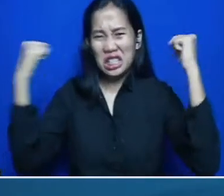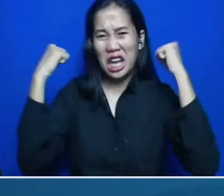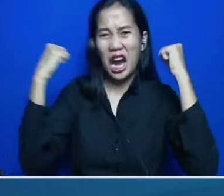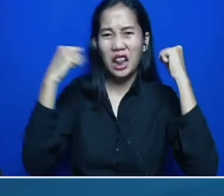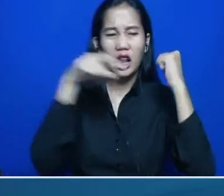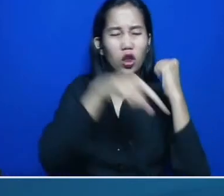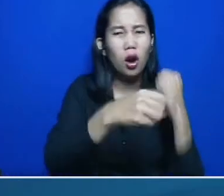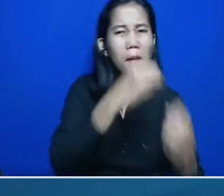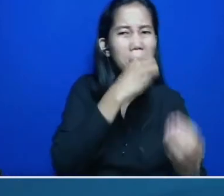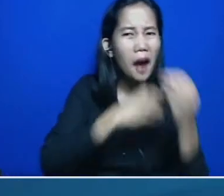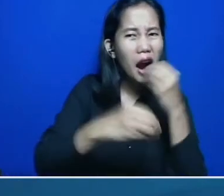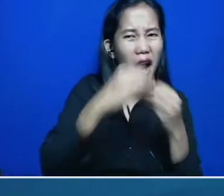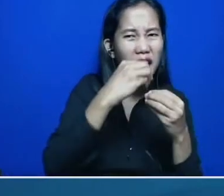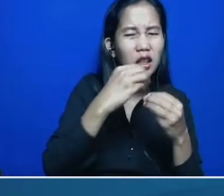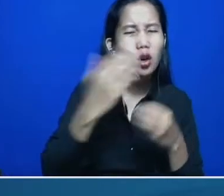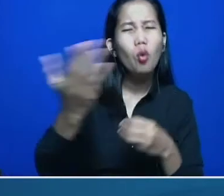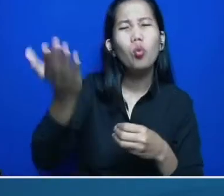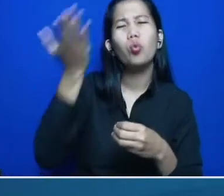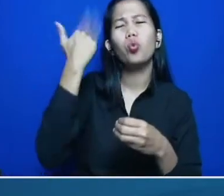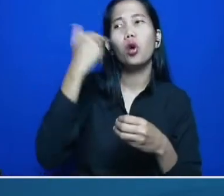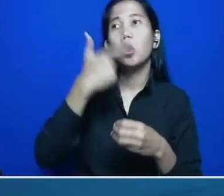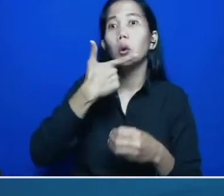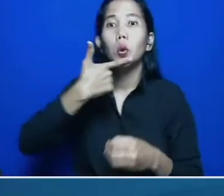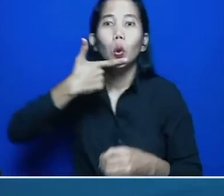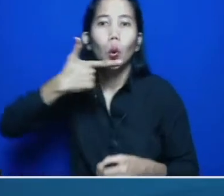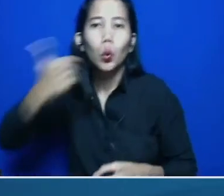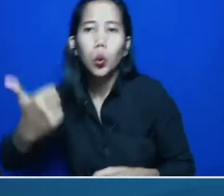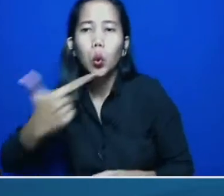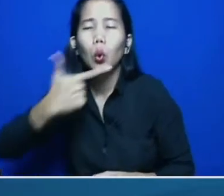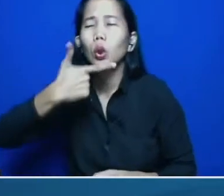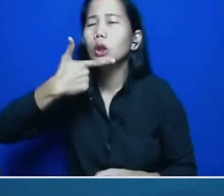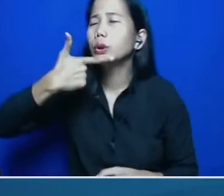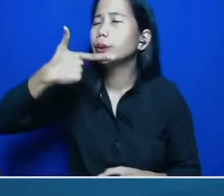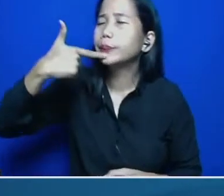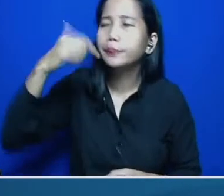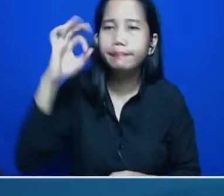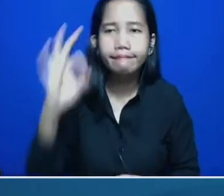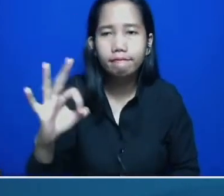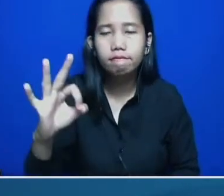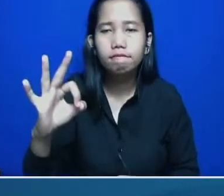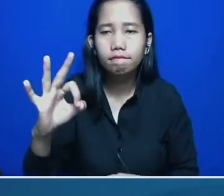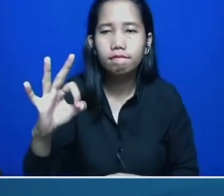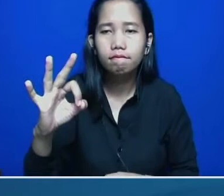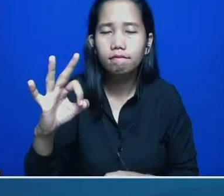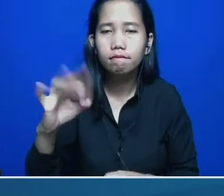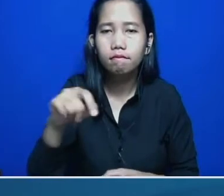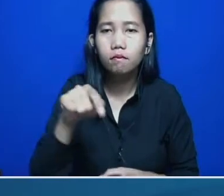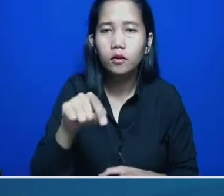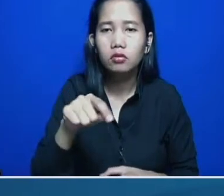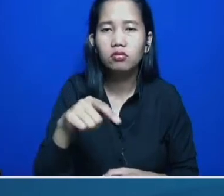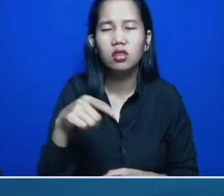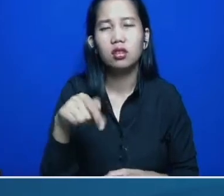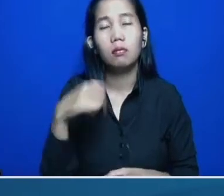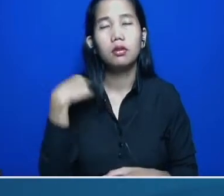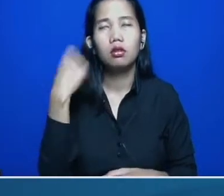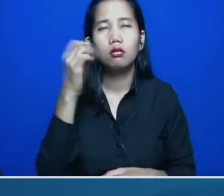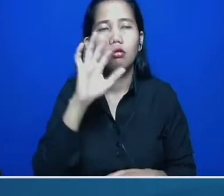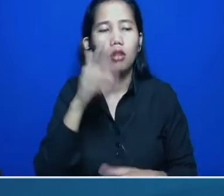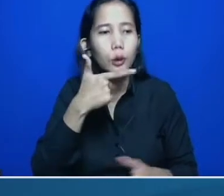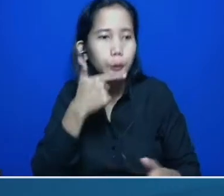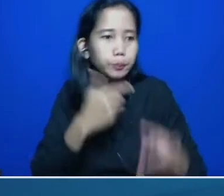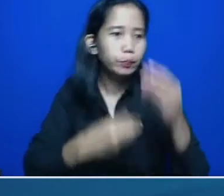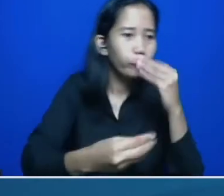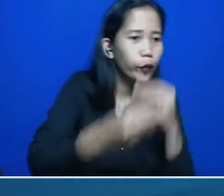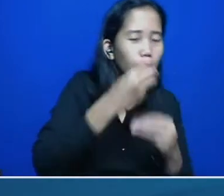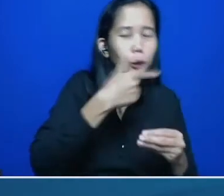kuliner-kuliner yang sedap eh kita tidak sadar itu telah membuat